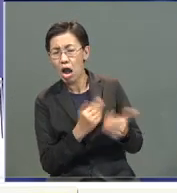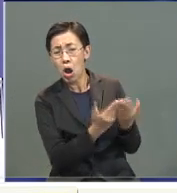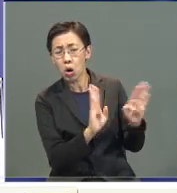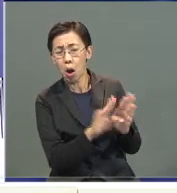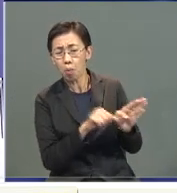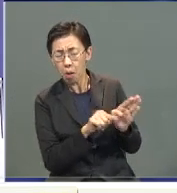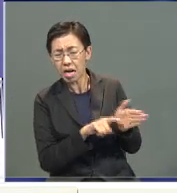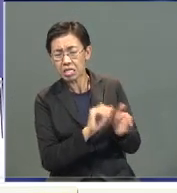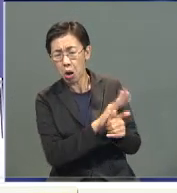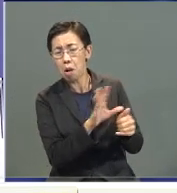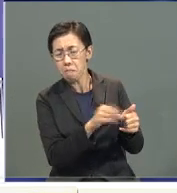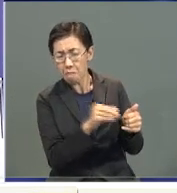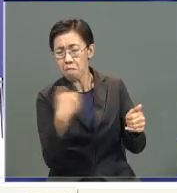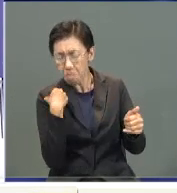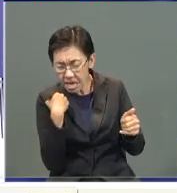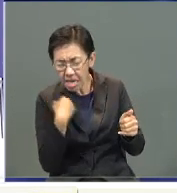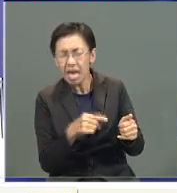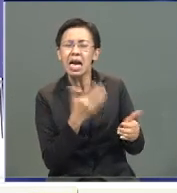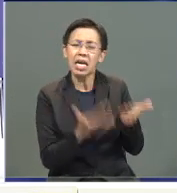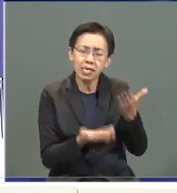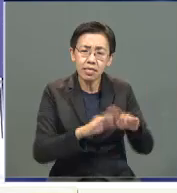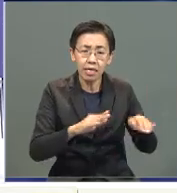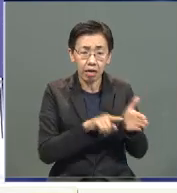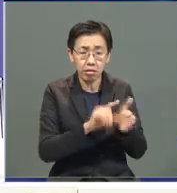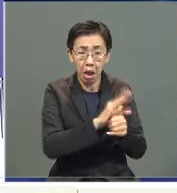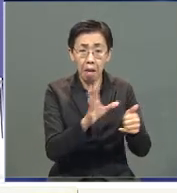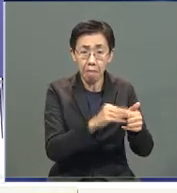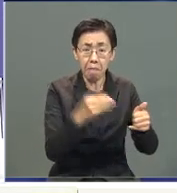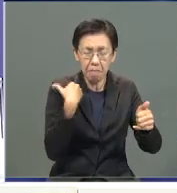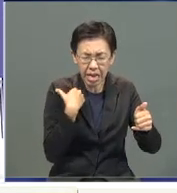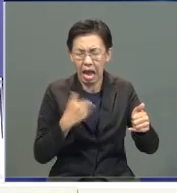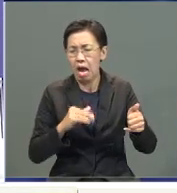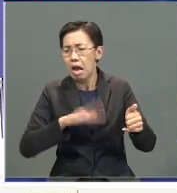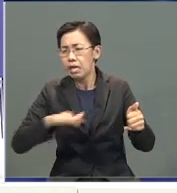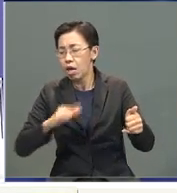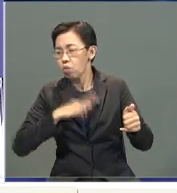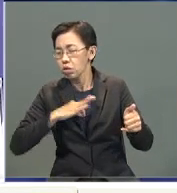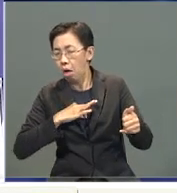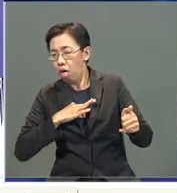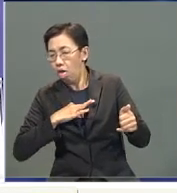ป่วยด้วยอาการของโควิดอันนี้ต้องเตรียมการนะคะเพราะว่าเป็นสถานการณ์ที่อาจเกิดขึ้นได้